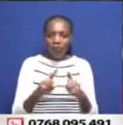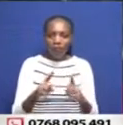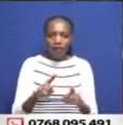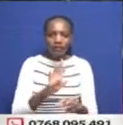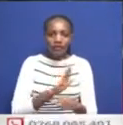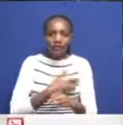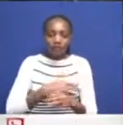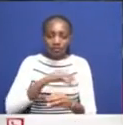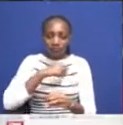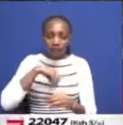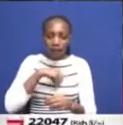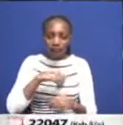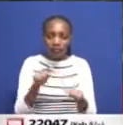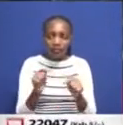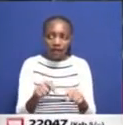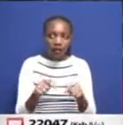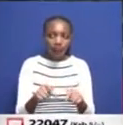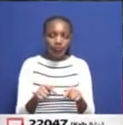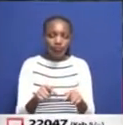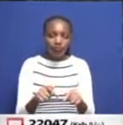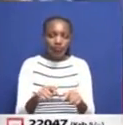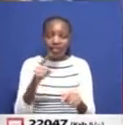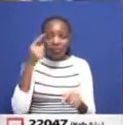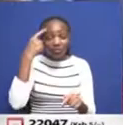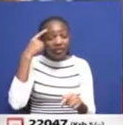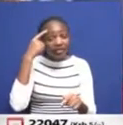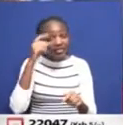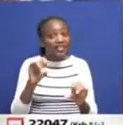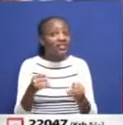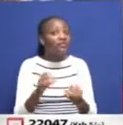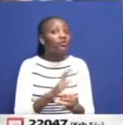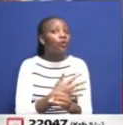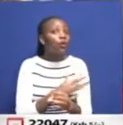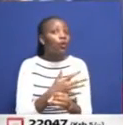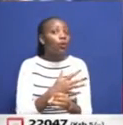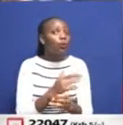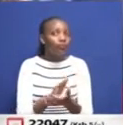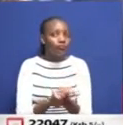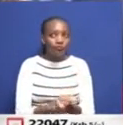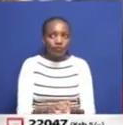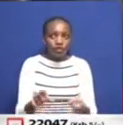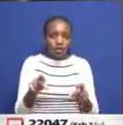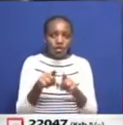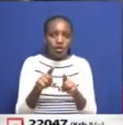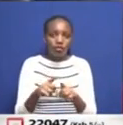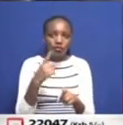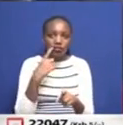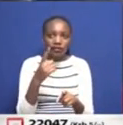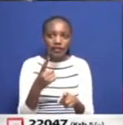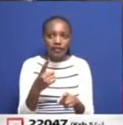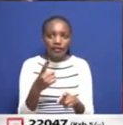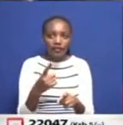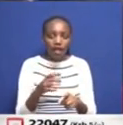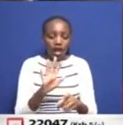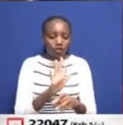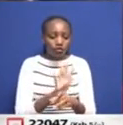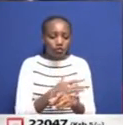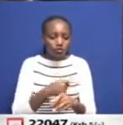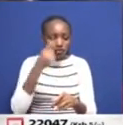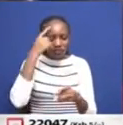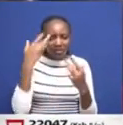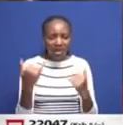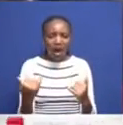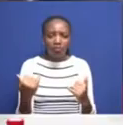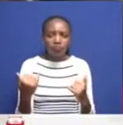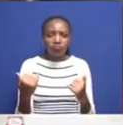saa hii utasikia kama wimbo mpya. Si hayo tu, anasema nyimbo za sasa zimekosa maudhui ya kukuza jamii,